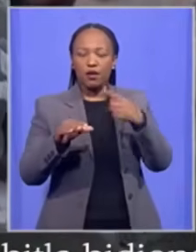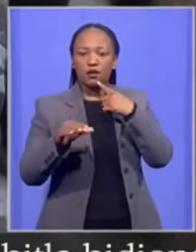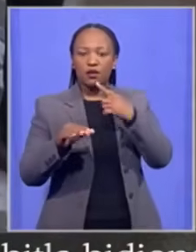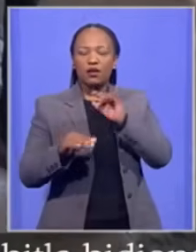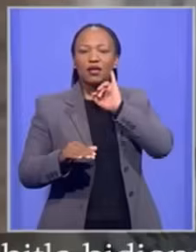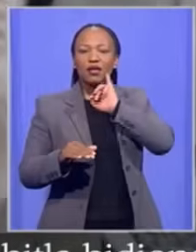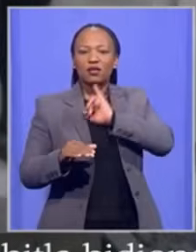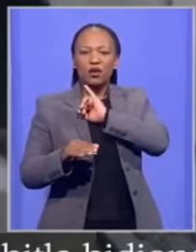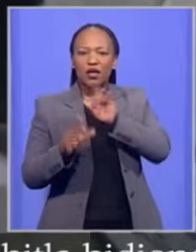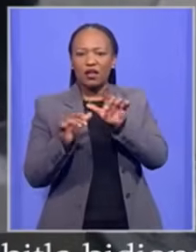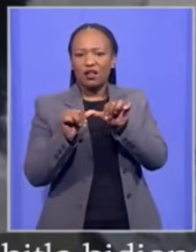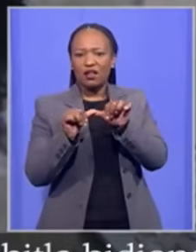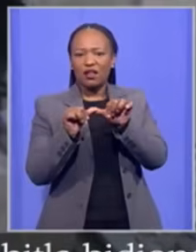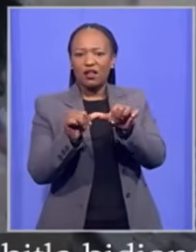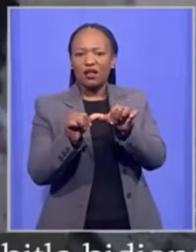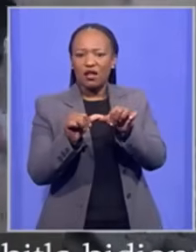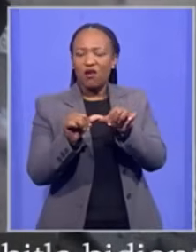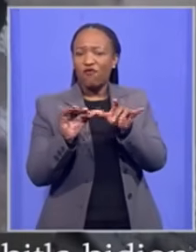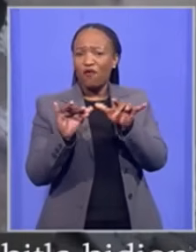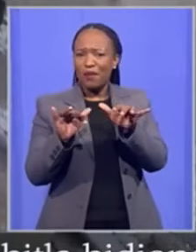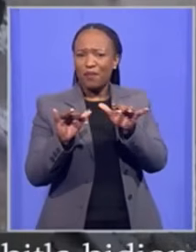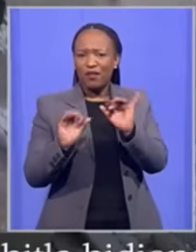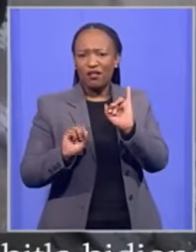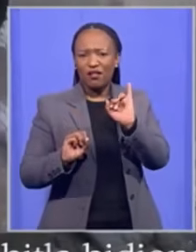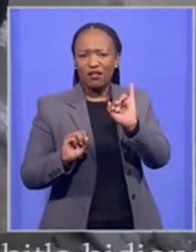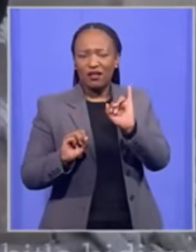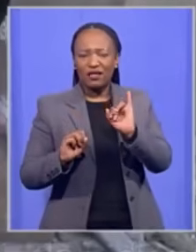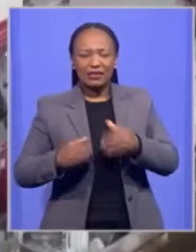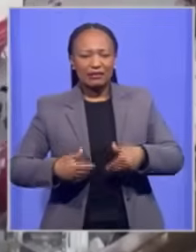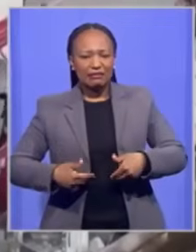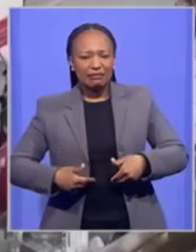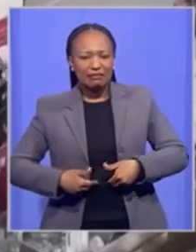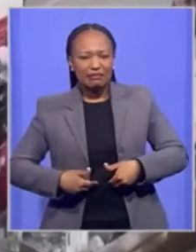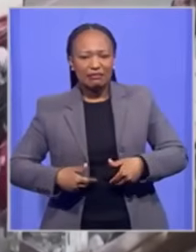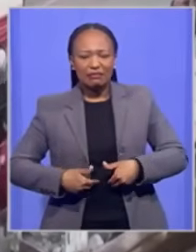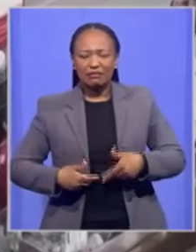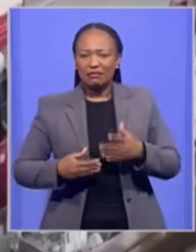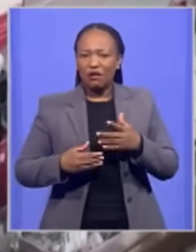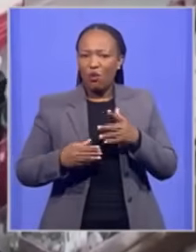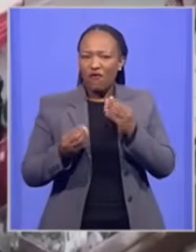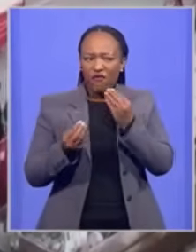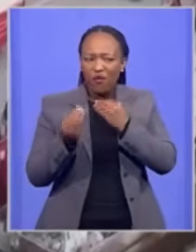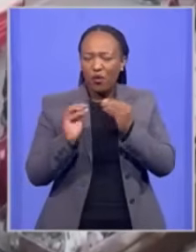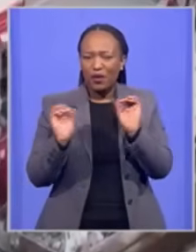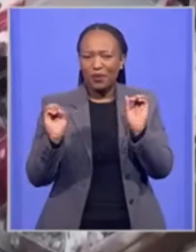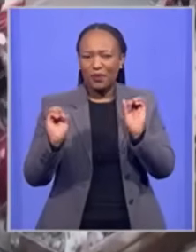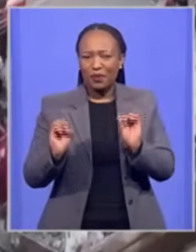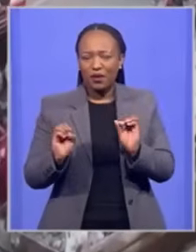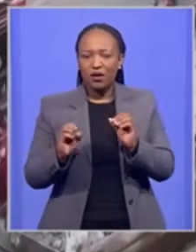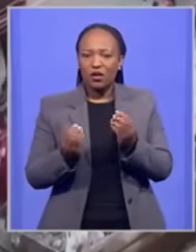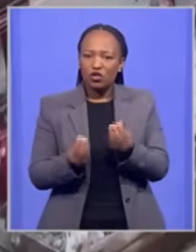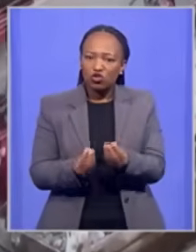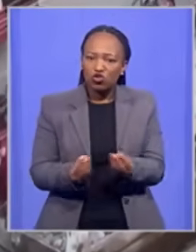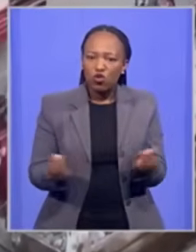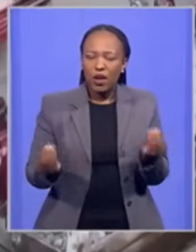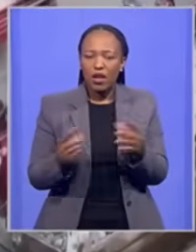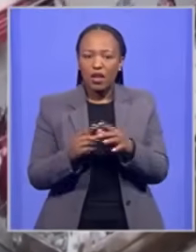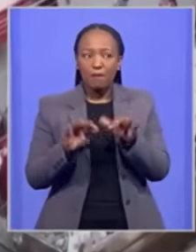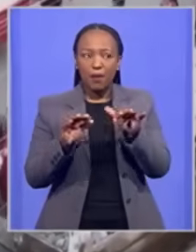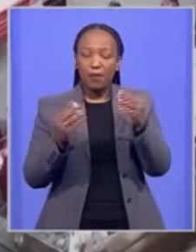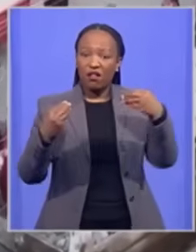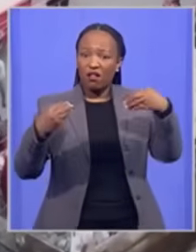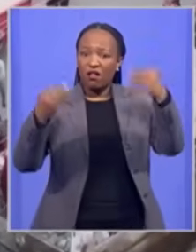ya leago ka Gaza. Mohlako le tlala ke tlhoba boroko ka lefelong leo bana le batho ba bagolo